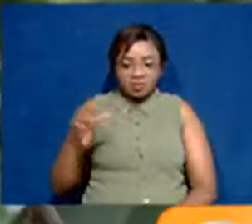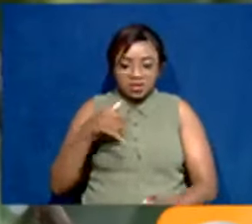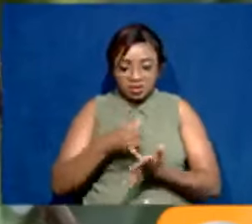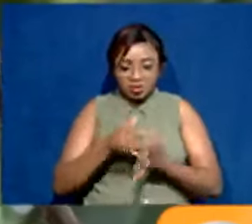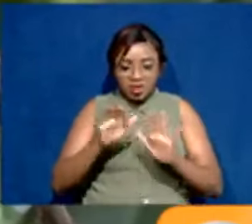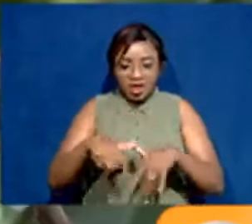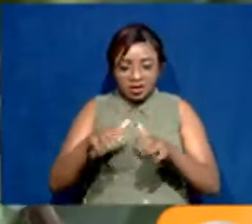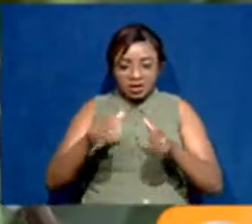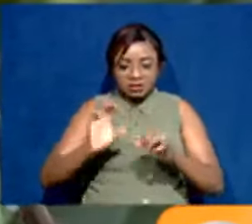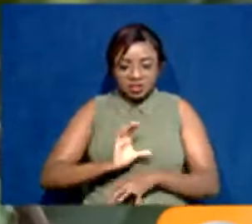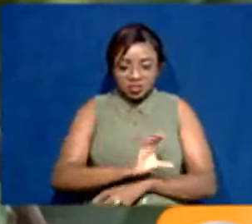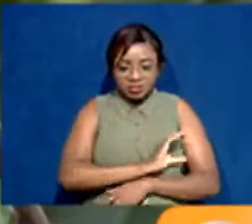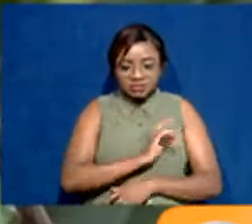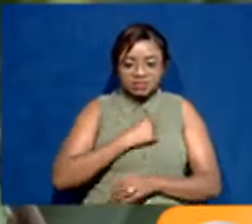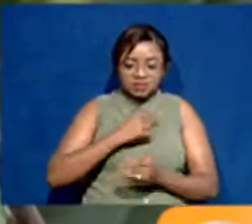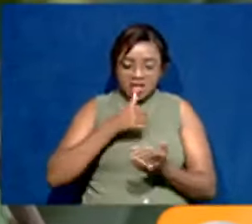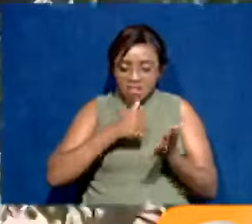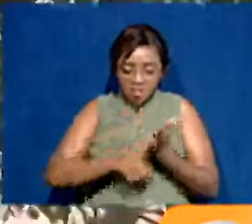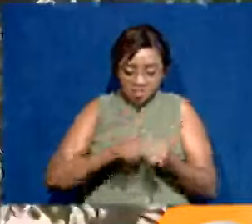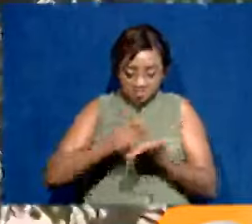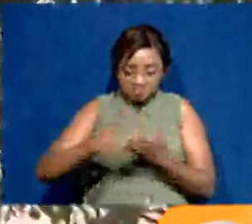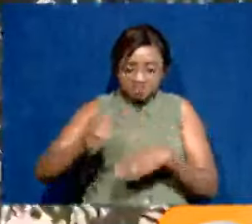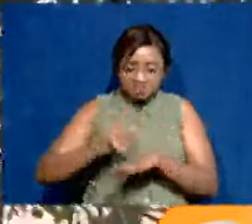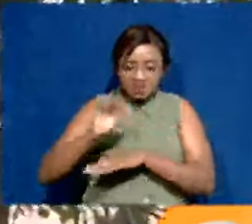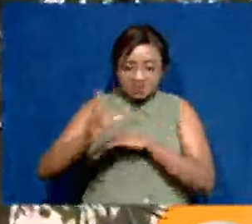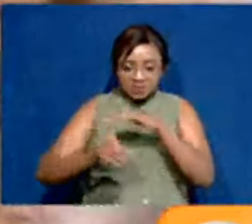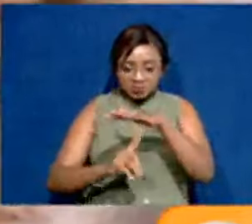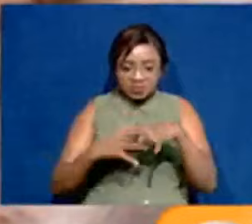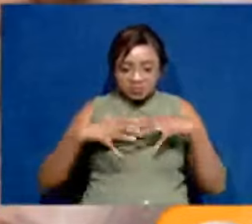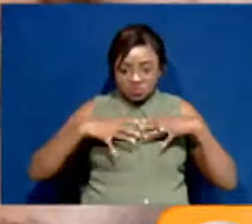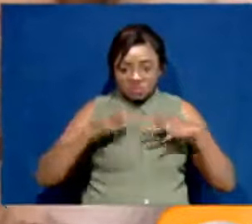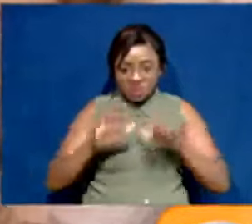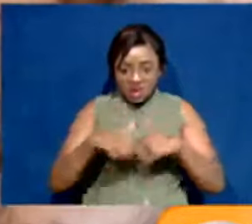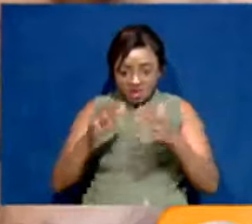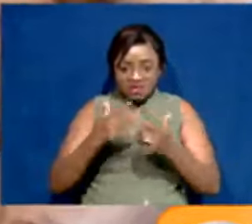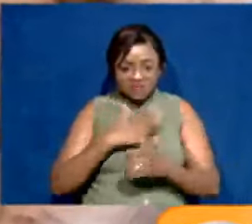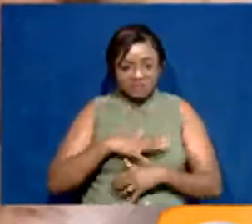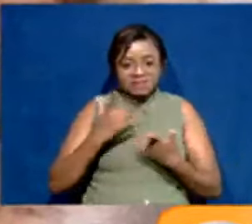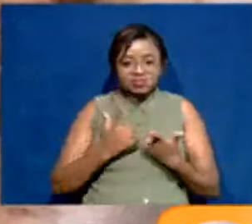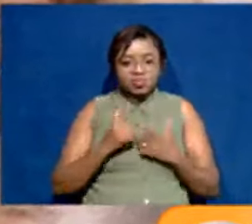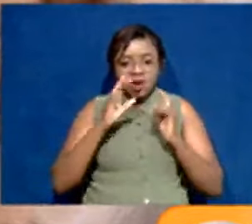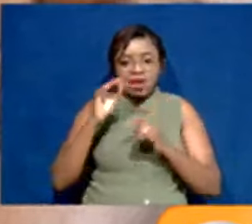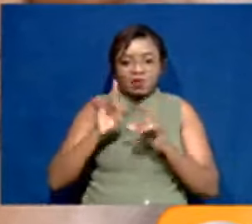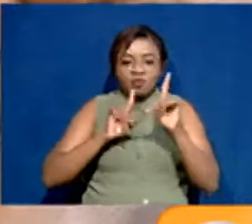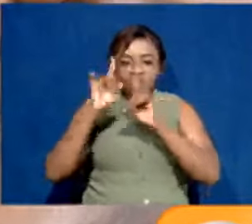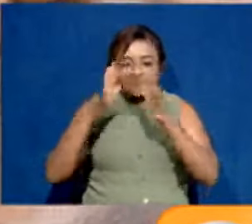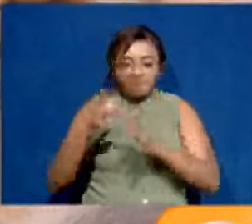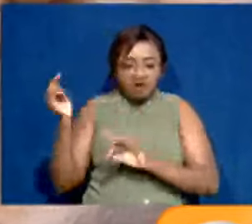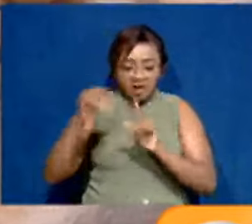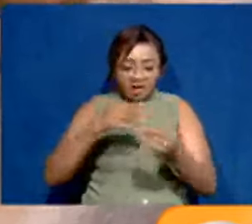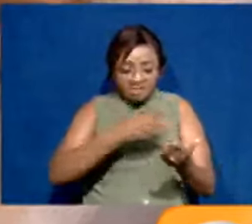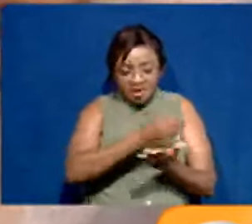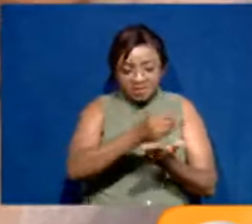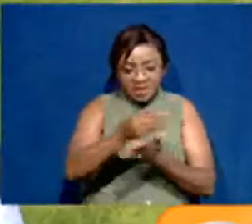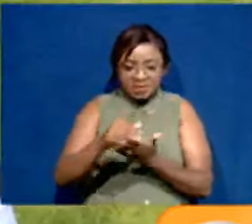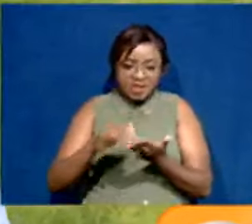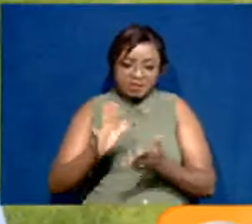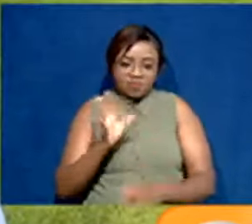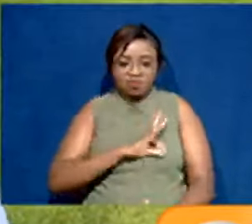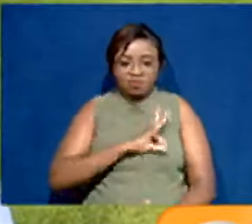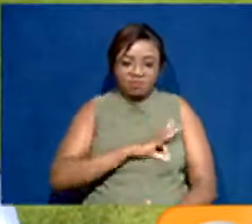has written to the Ministry of Agriculture asking the government to let foreign buyers in who would pay the farmers better.